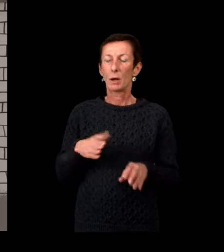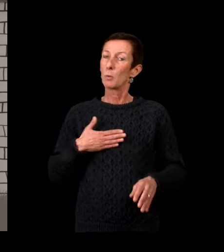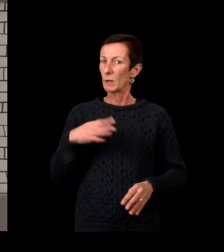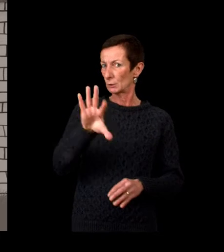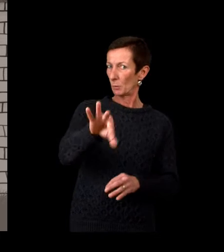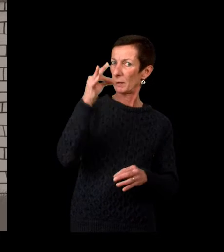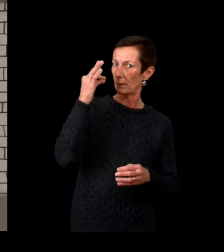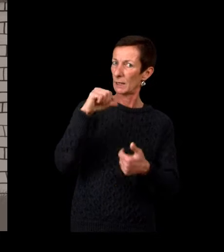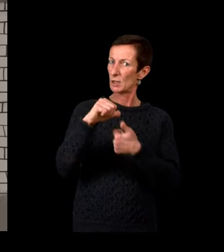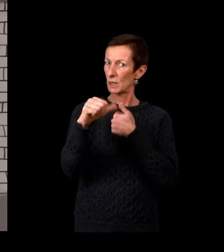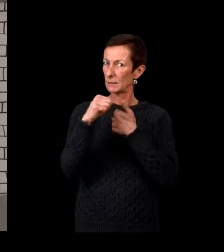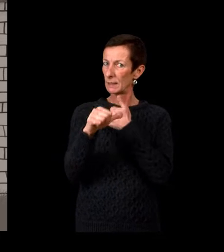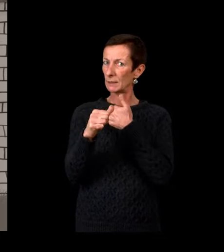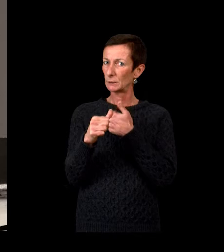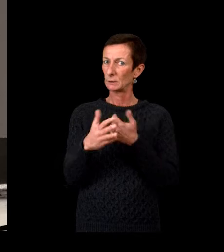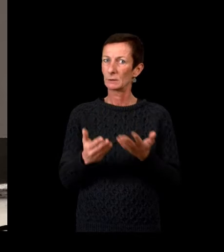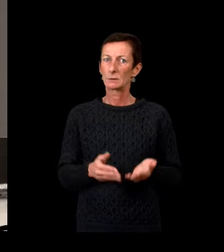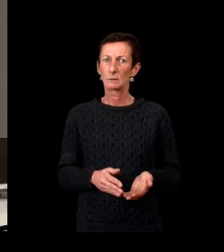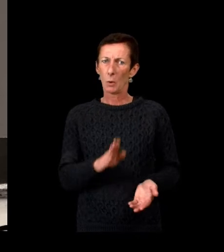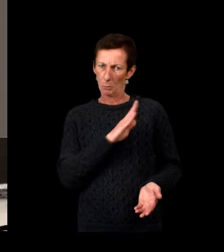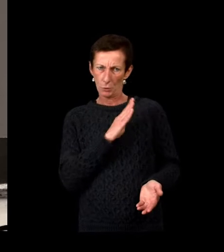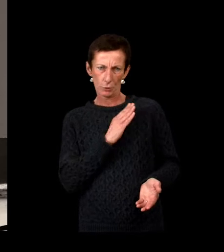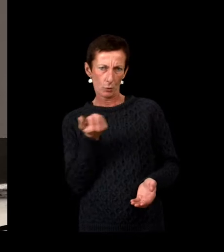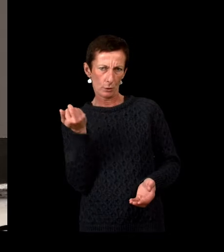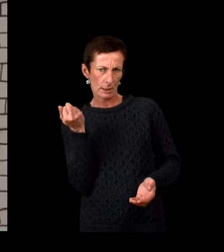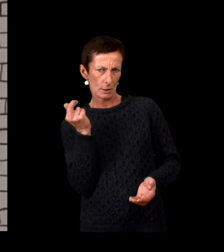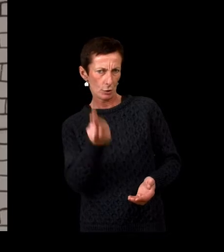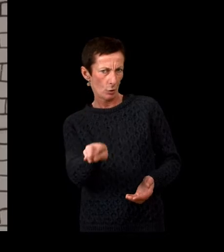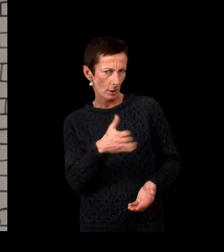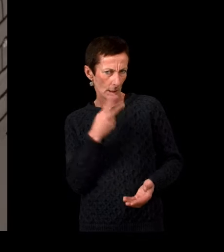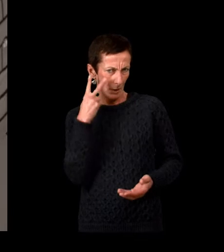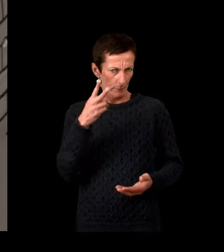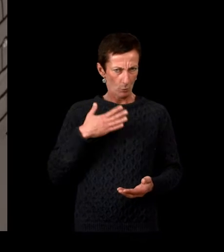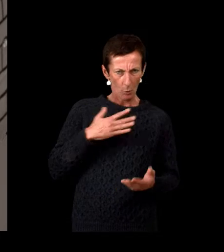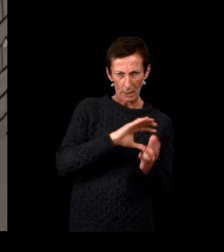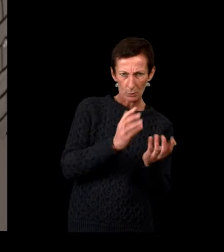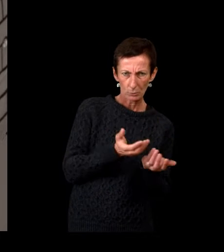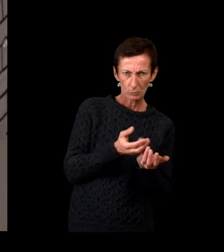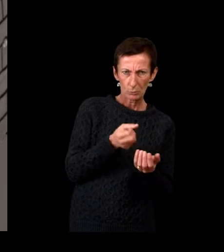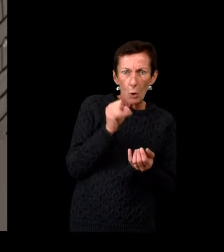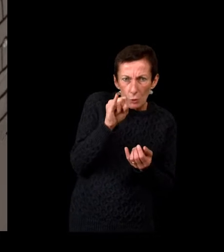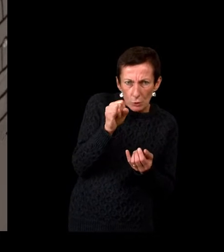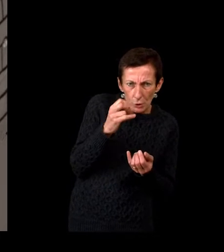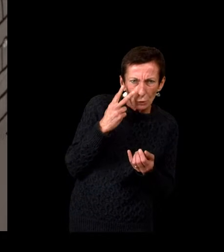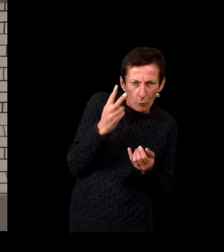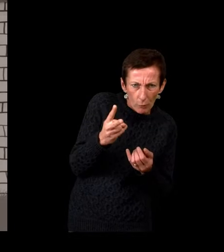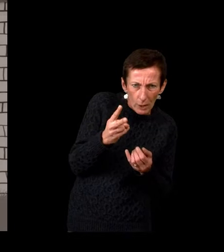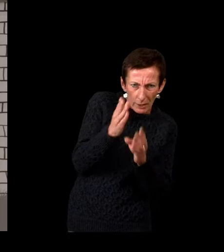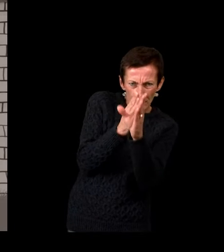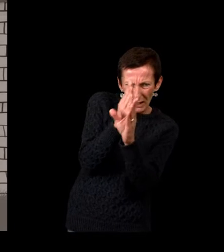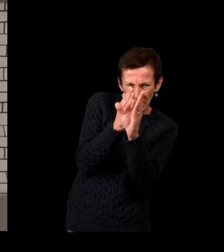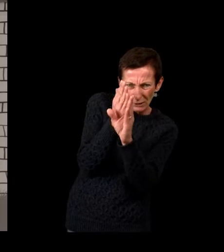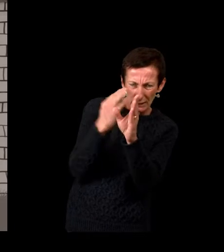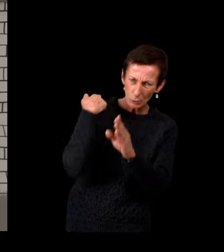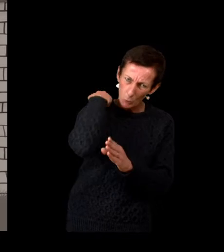Ah oui. Eh monsieur, t'es sûr que t'as pas vu mon ballon? Non, non, j'ai pas vu, non. Si, c'est toi qui l'as, tu l'as caché sous ton pull.